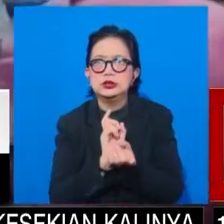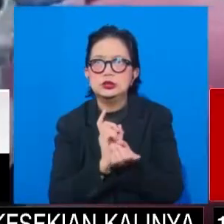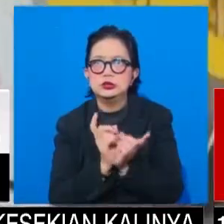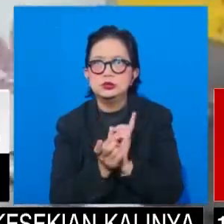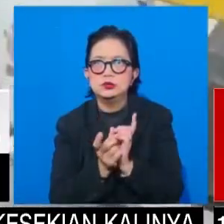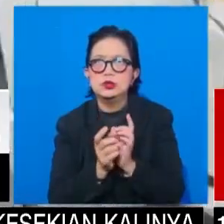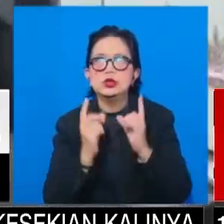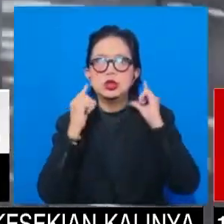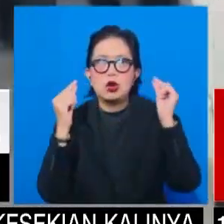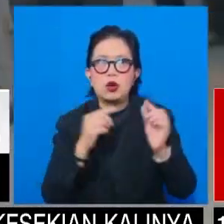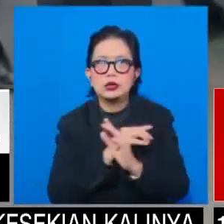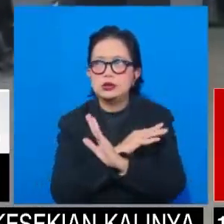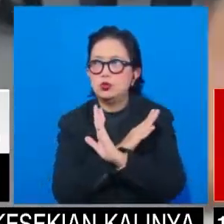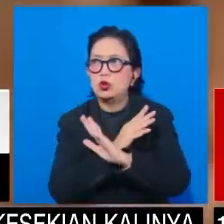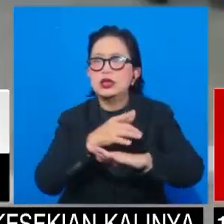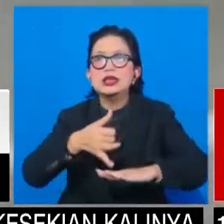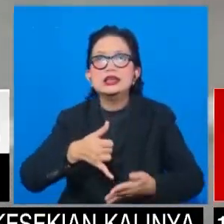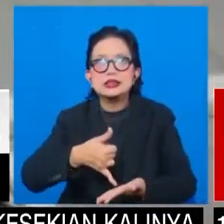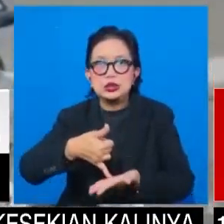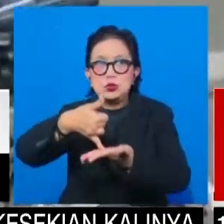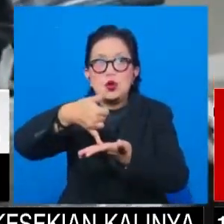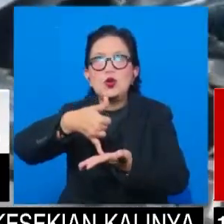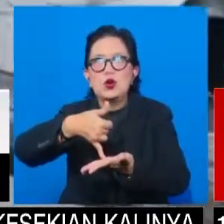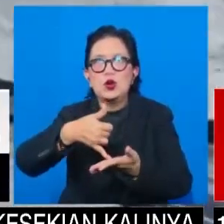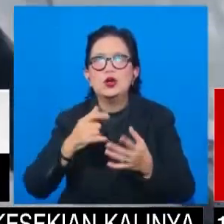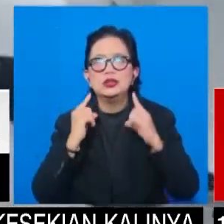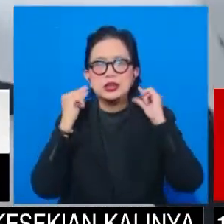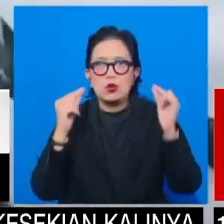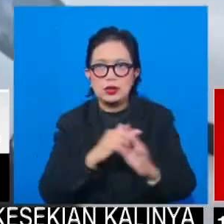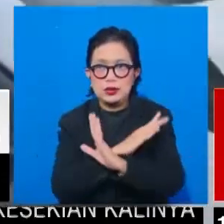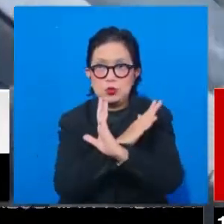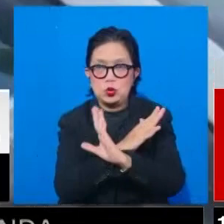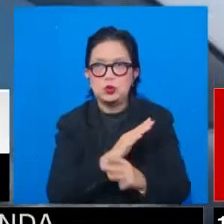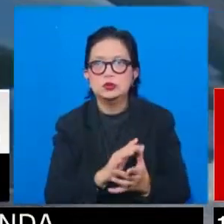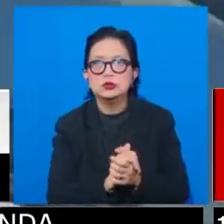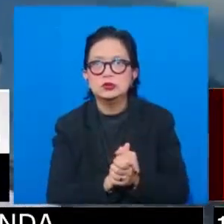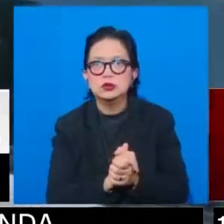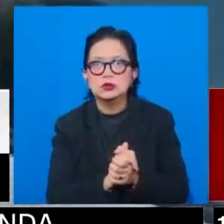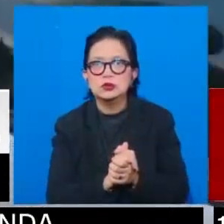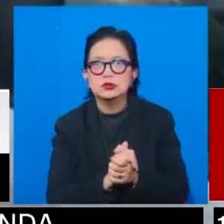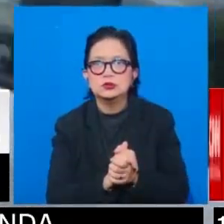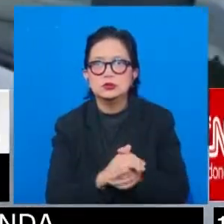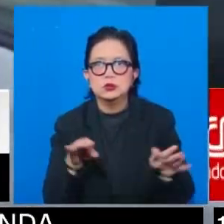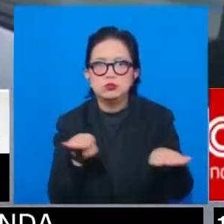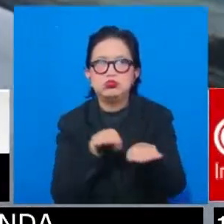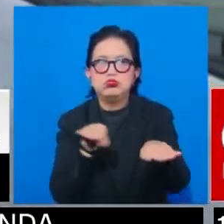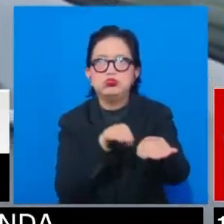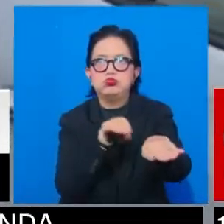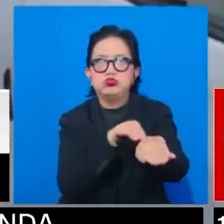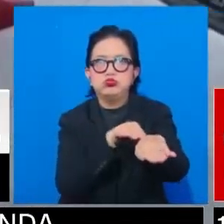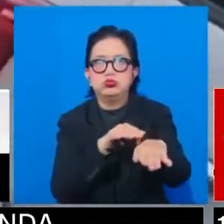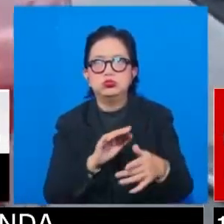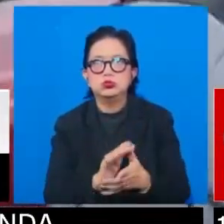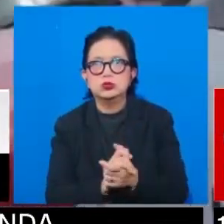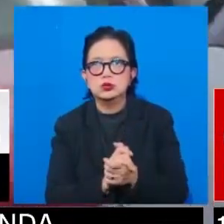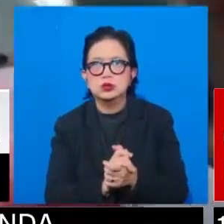sore. Kondisi terparah dialami 4 minibus di urutan belakang yang ditabrak langsung oleh truk Fuso pengangkut pakan ayam.